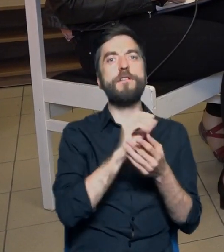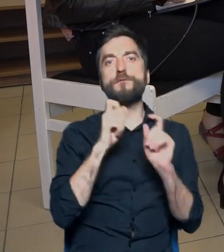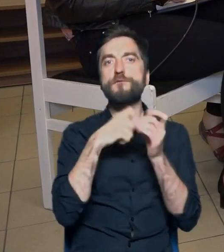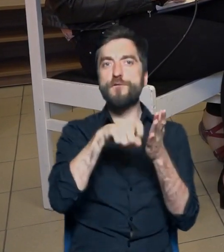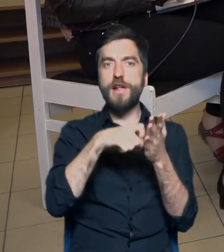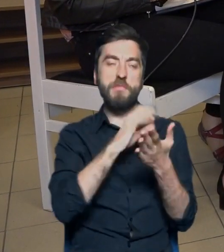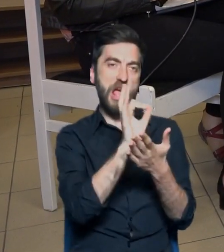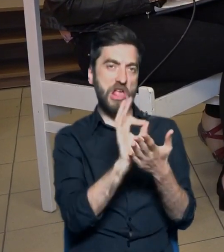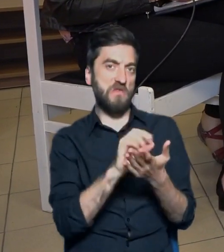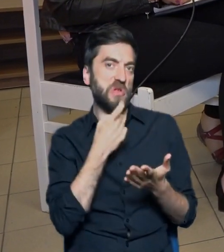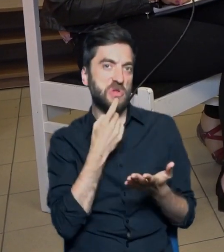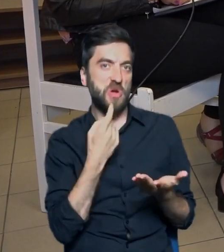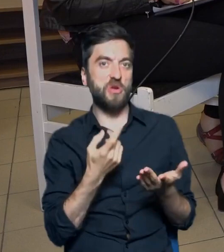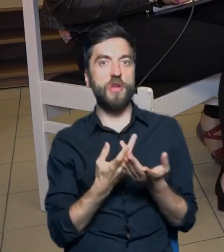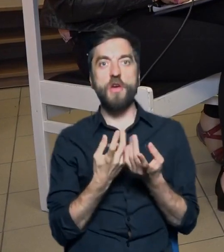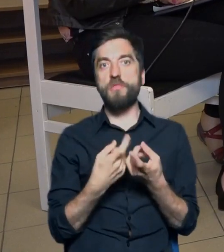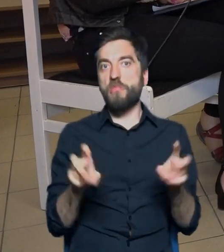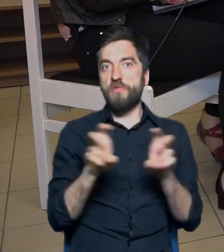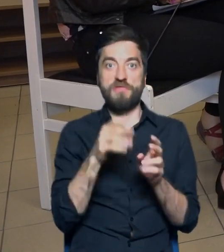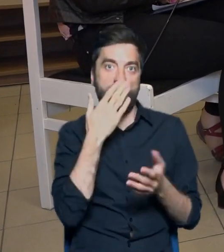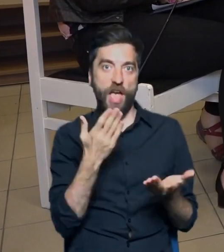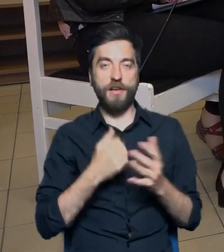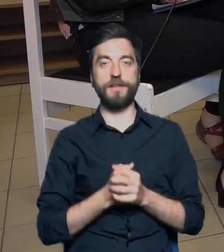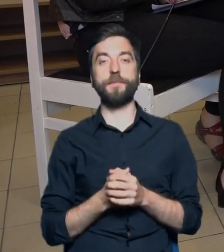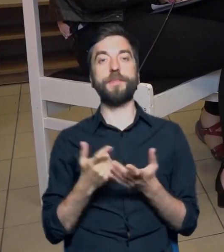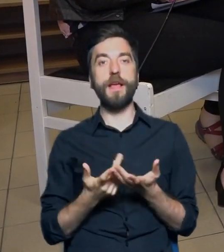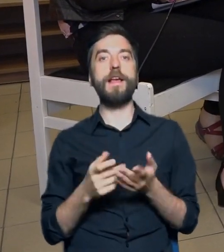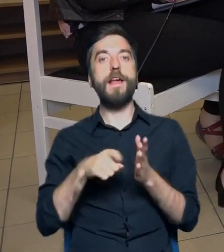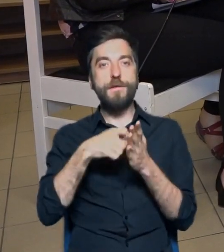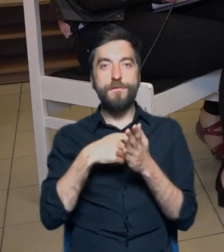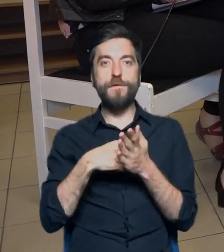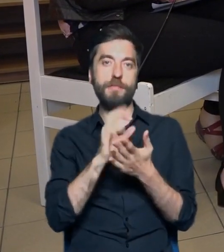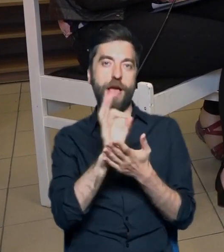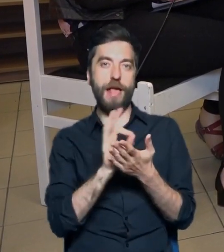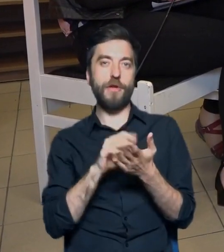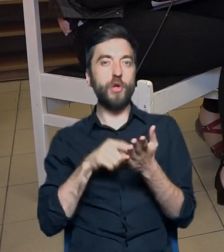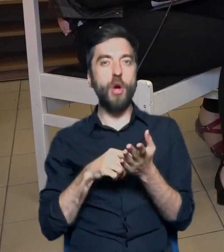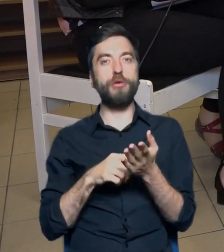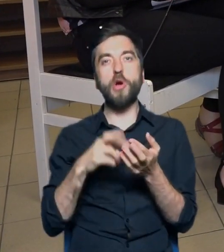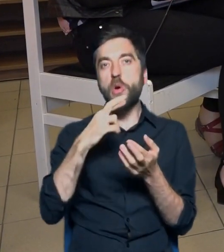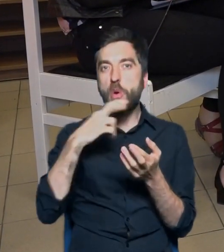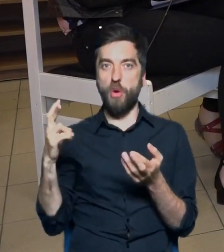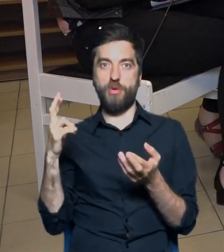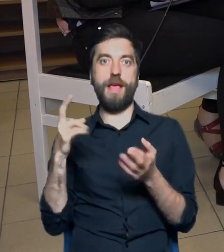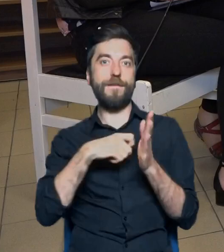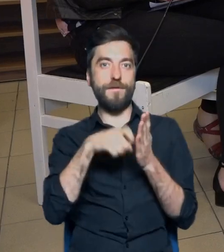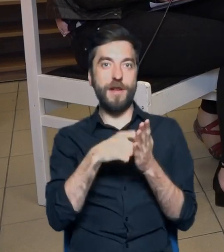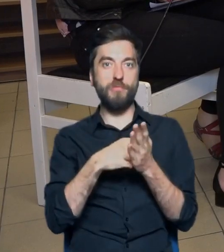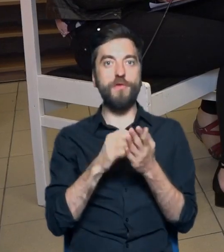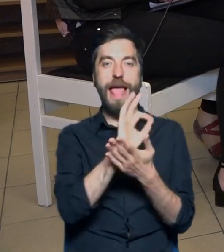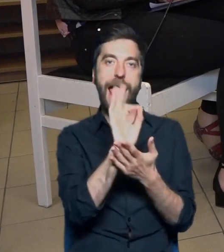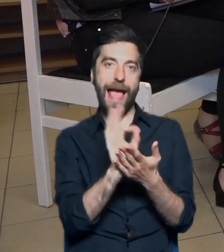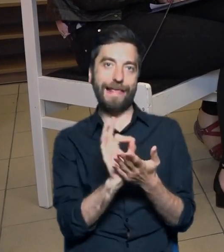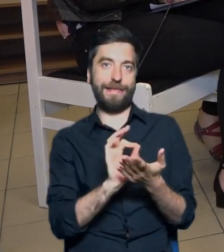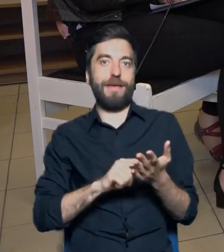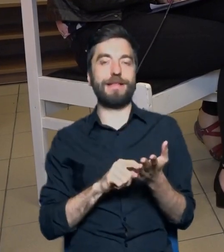film animowany i w jaki sposób on powstaje? Film animowany jest gatunkiem filmowym i animacja